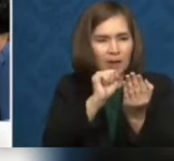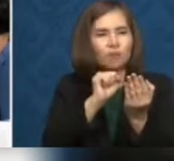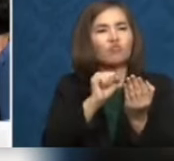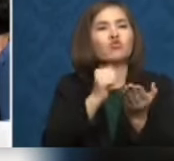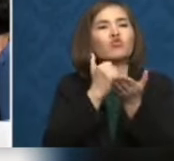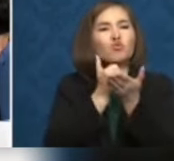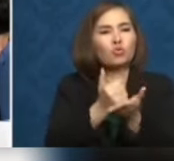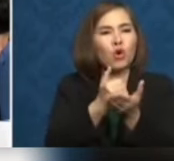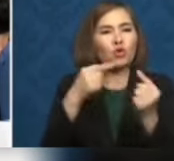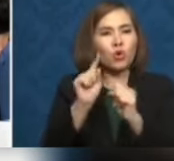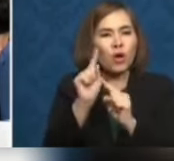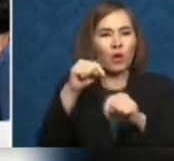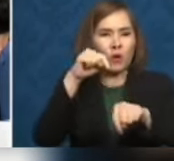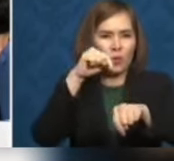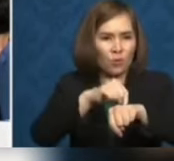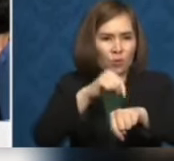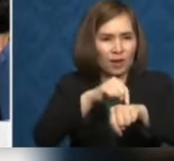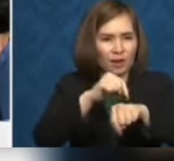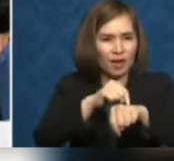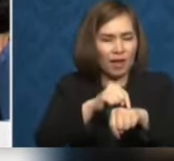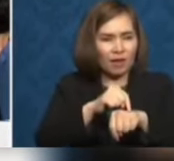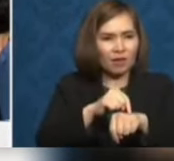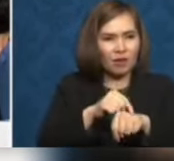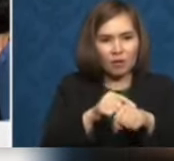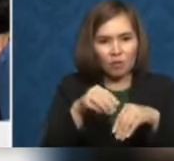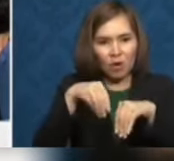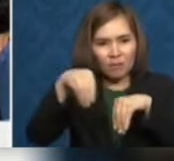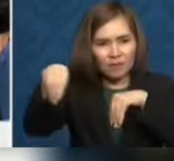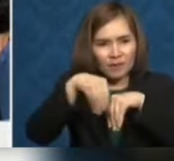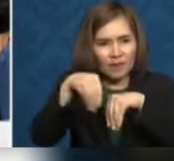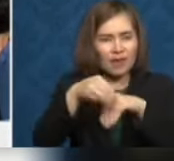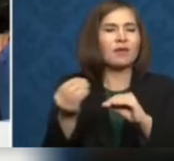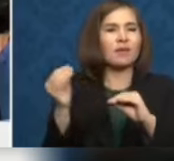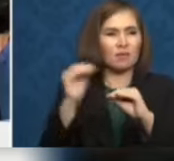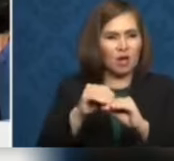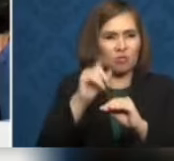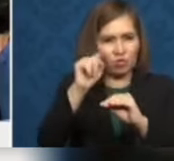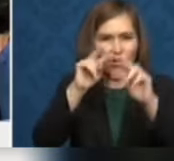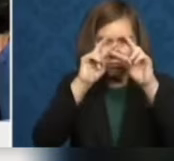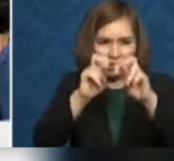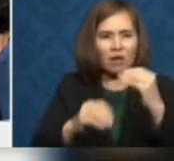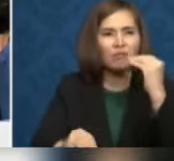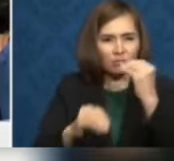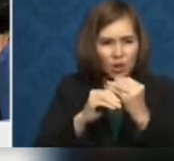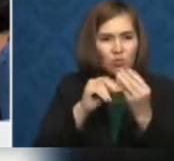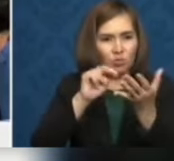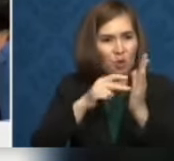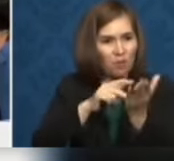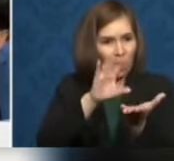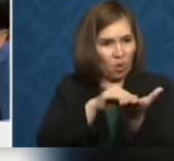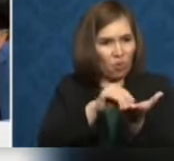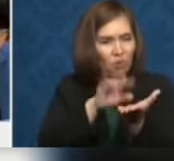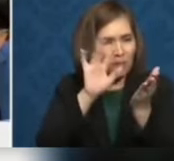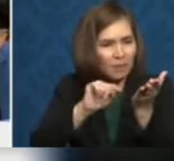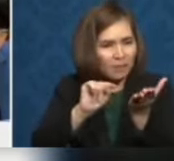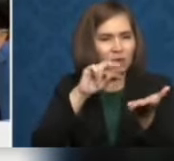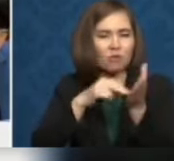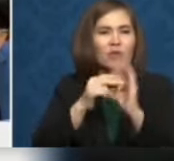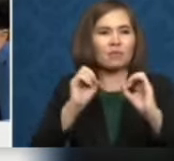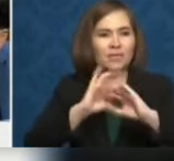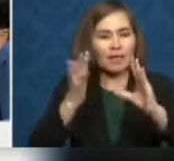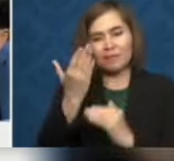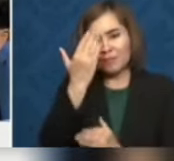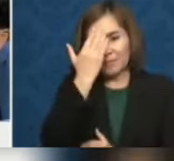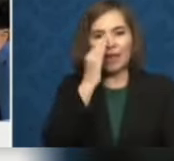ระยะทางการขนส่งซึ่งจะต้องมีการศึกษาเพิ่มเติมอันนี้ประการที่ 1ไปดูที่หน้า52